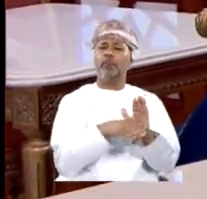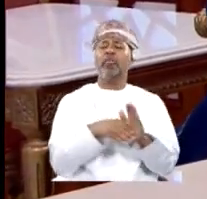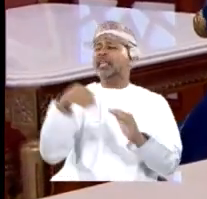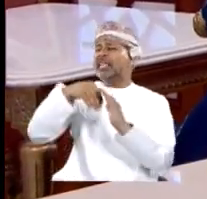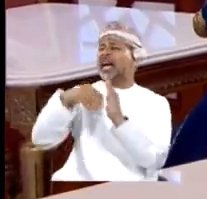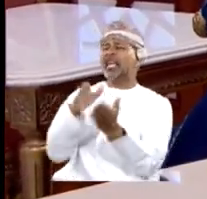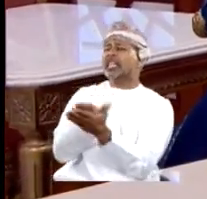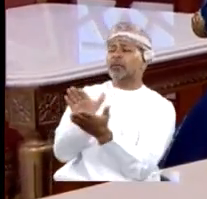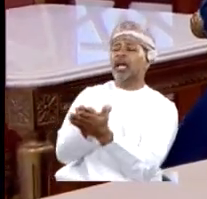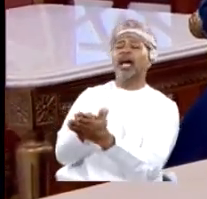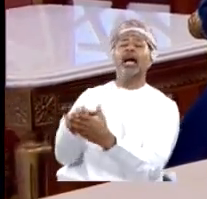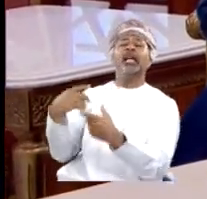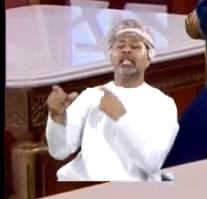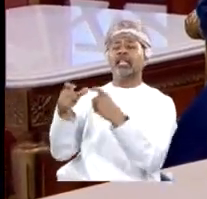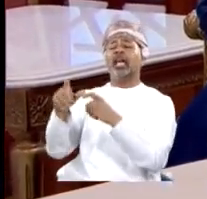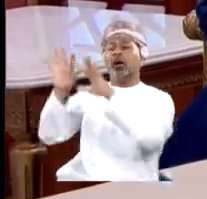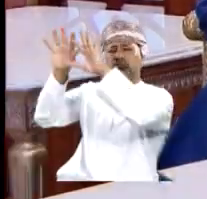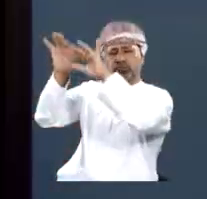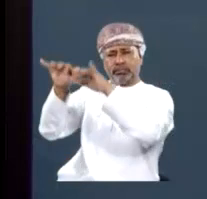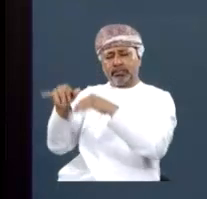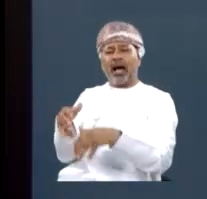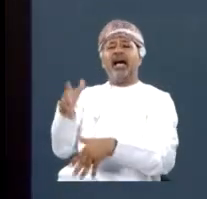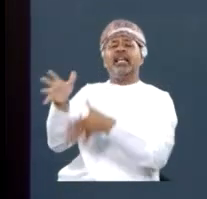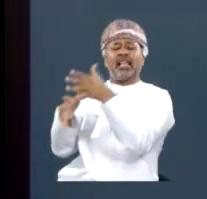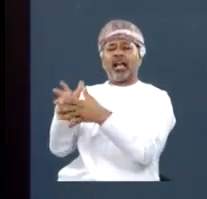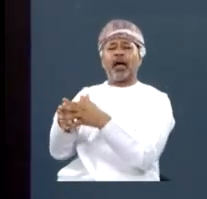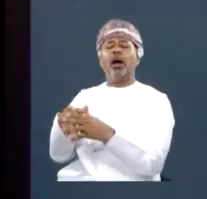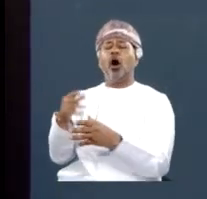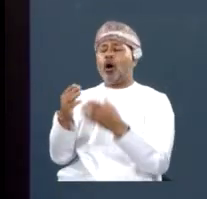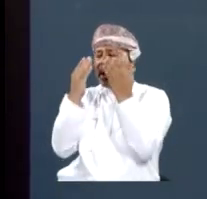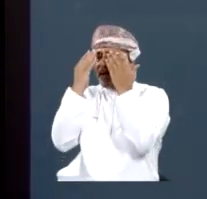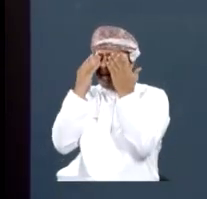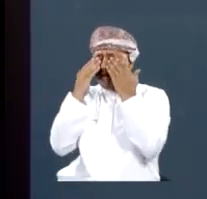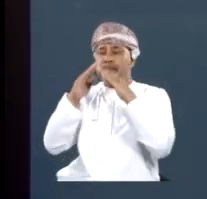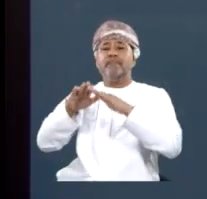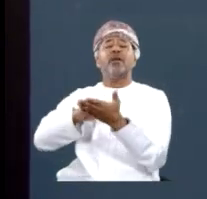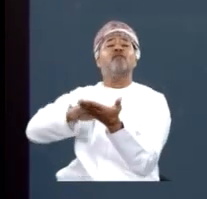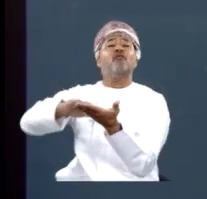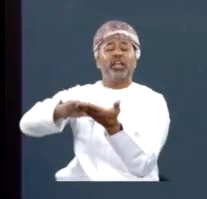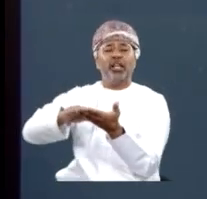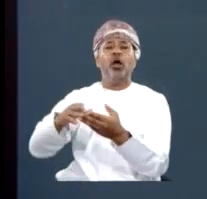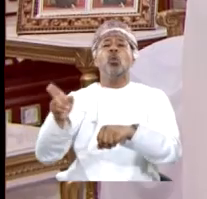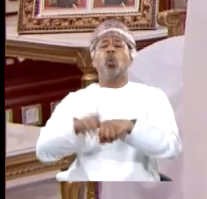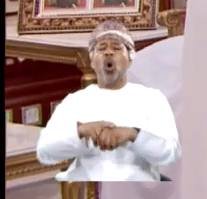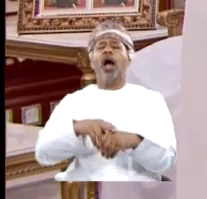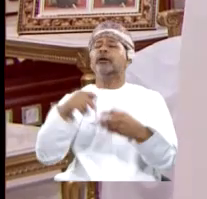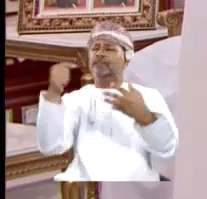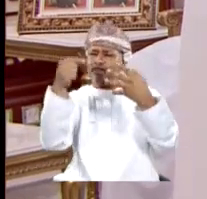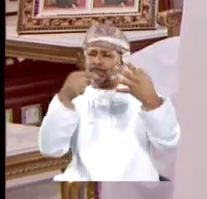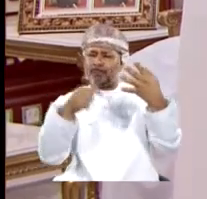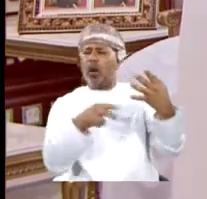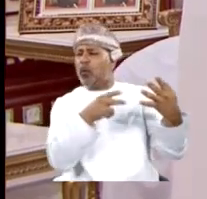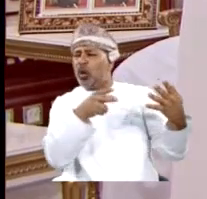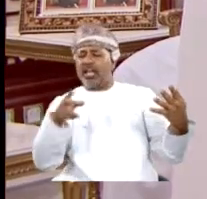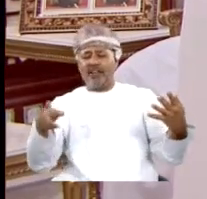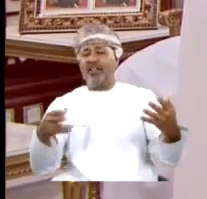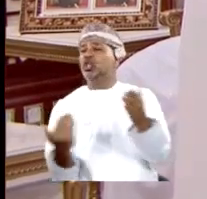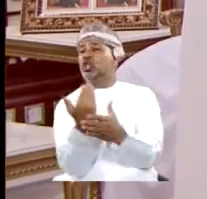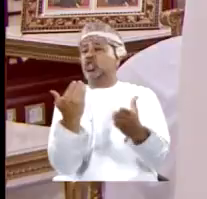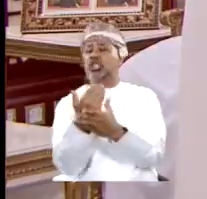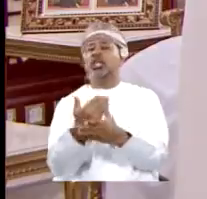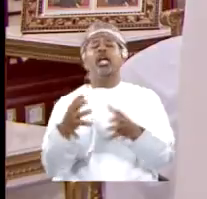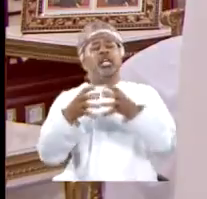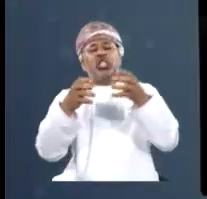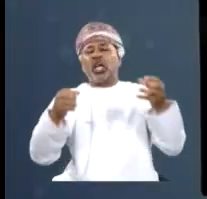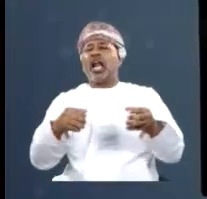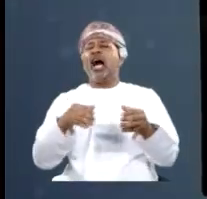اضافه تقنيه الذكاء الاصطناعي لفئه ذوي الاعاقه البصريه كما يوفر ميزات جديده منها شرح